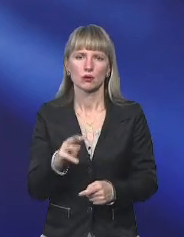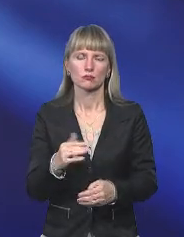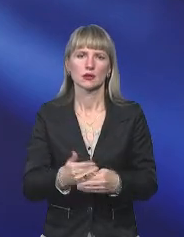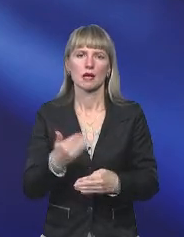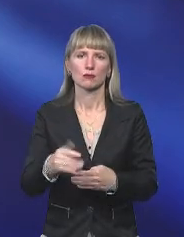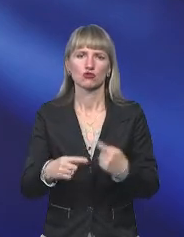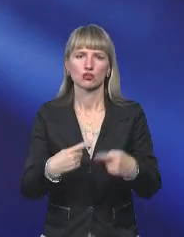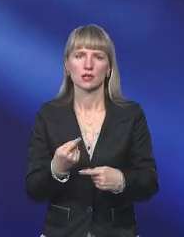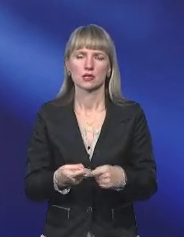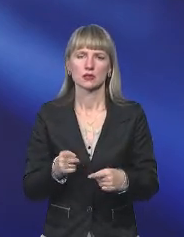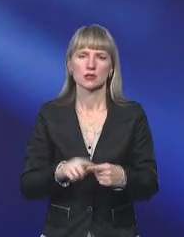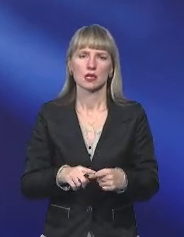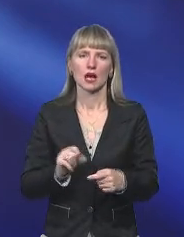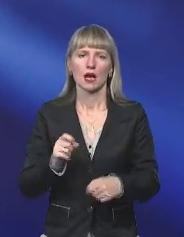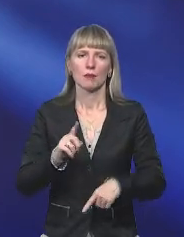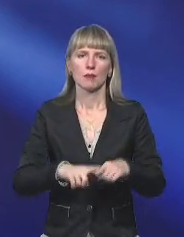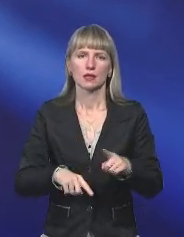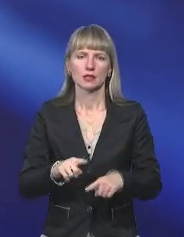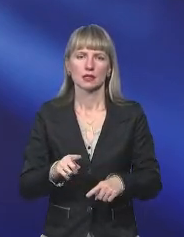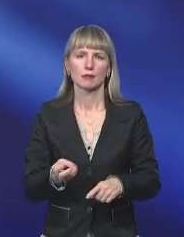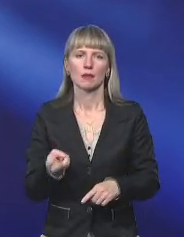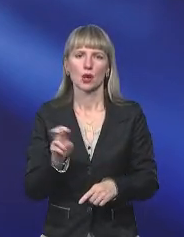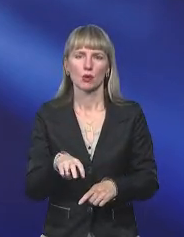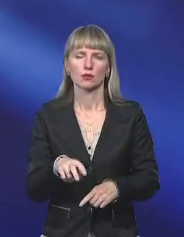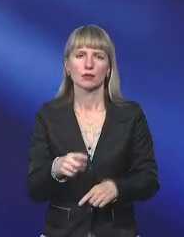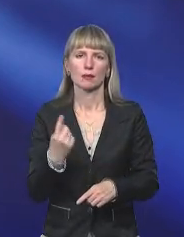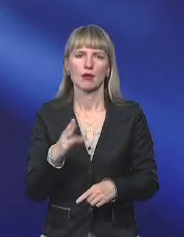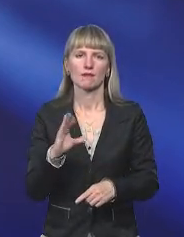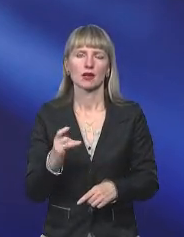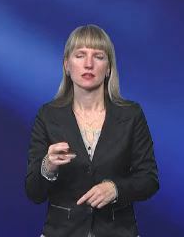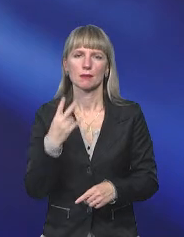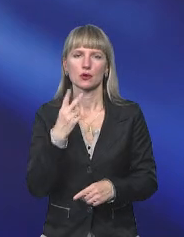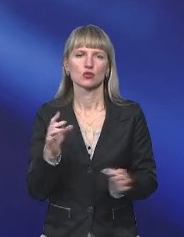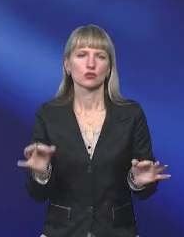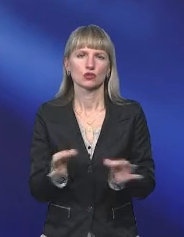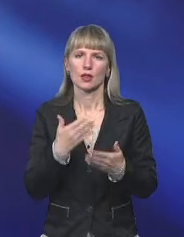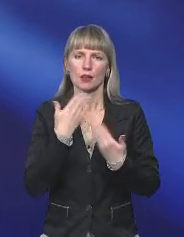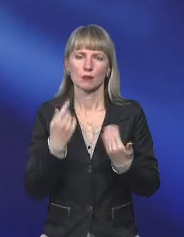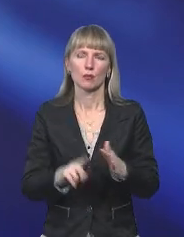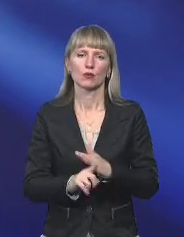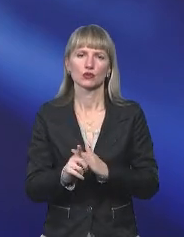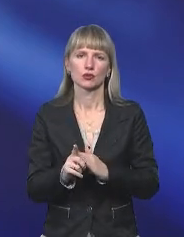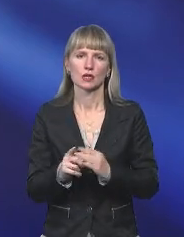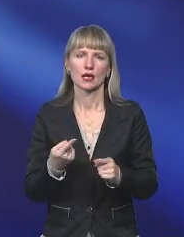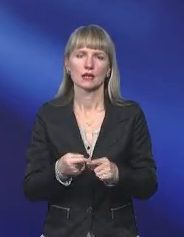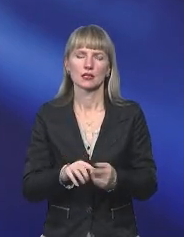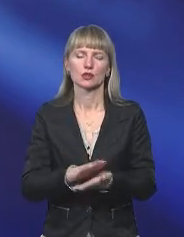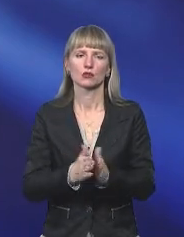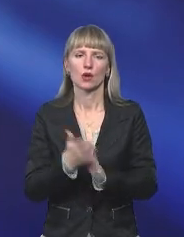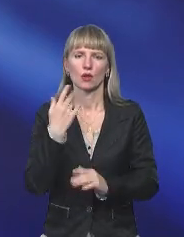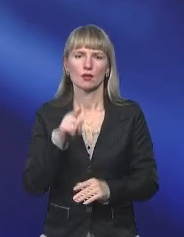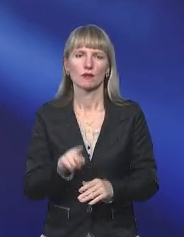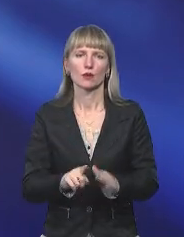через це. А батьки приходять 1 вересня і бачать, що нічого немає, і починається оця ситуація, коли